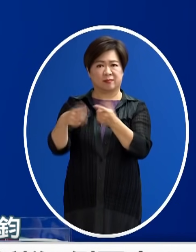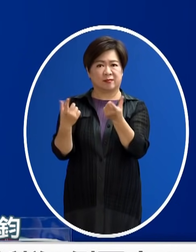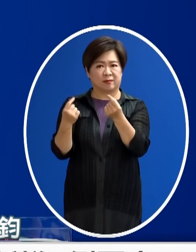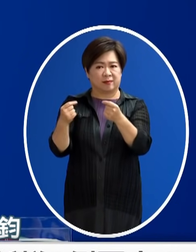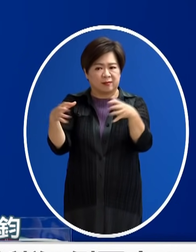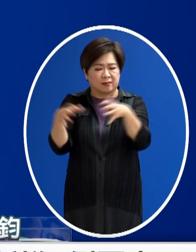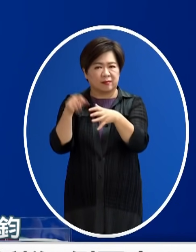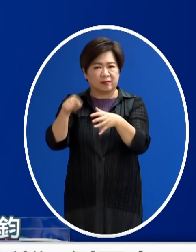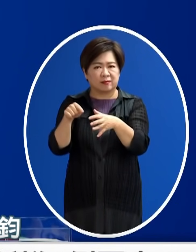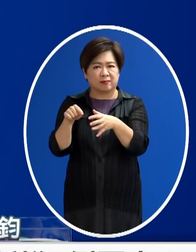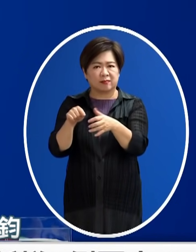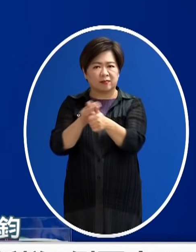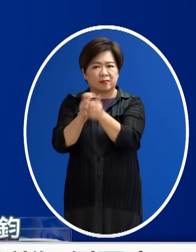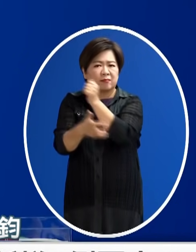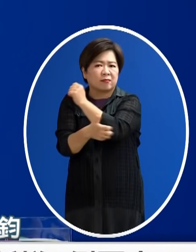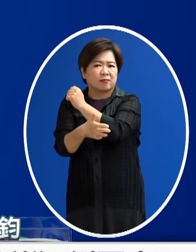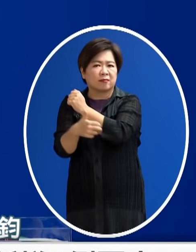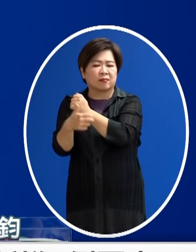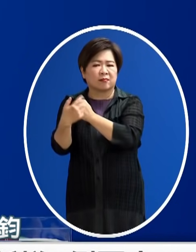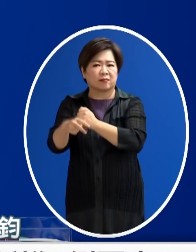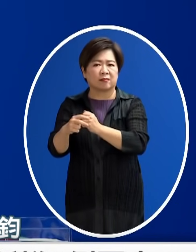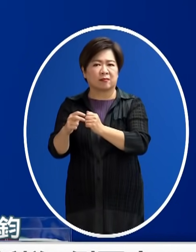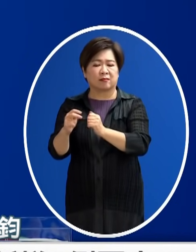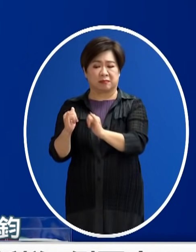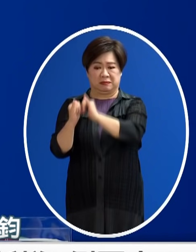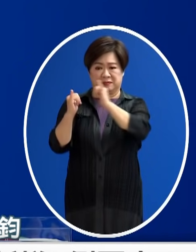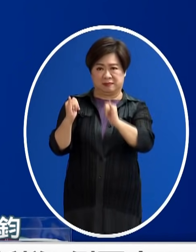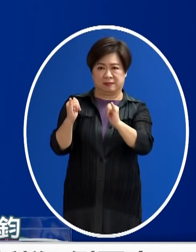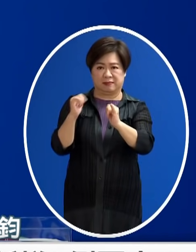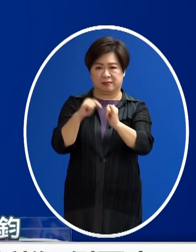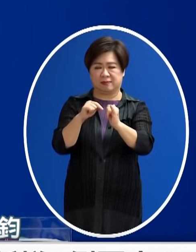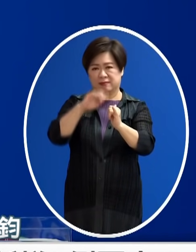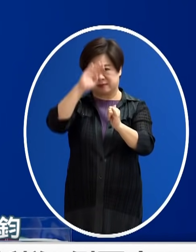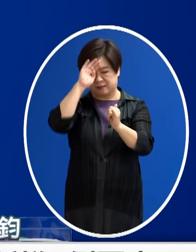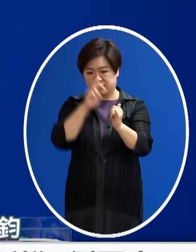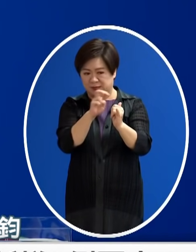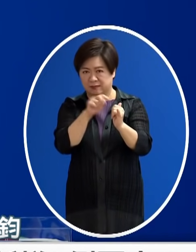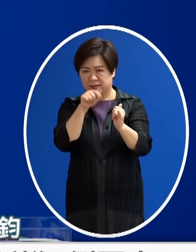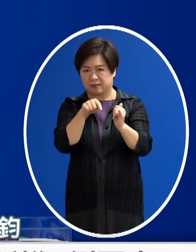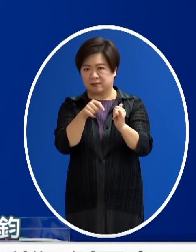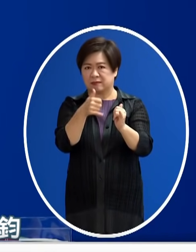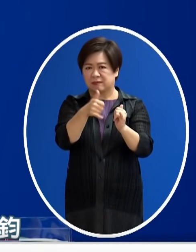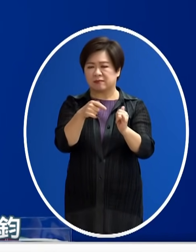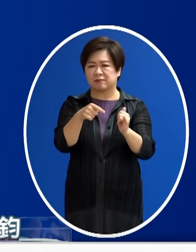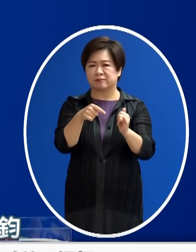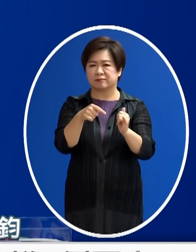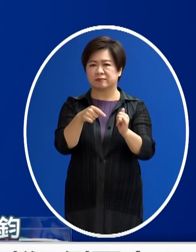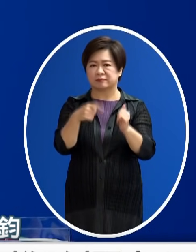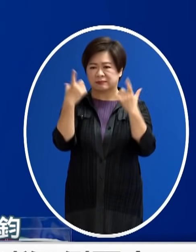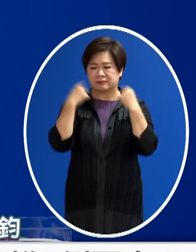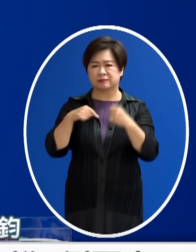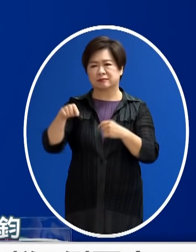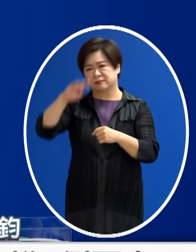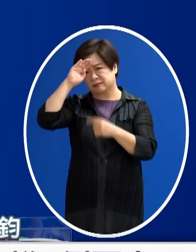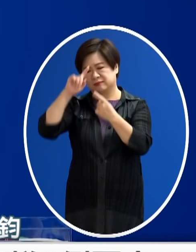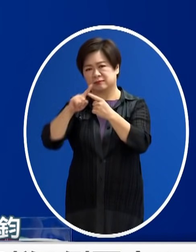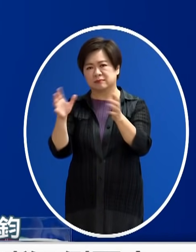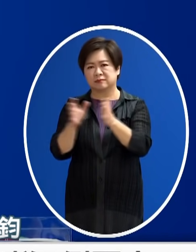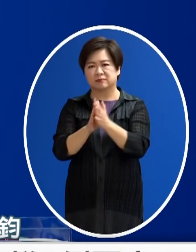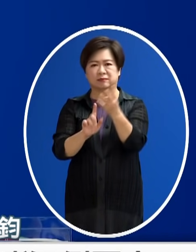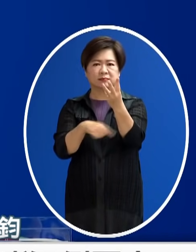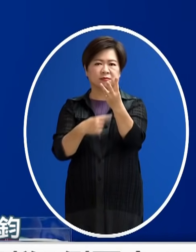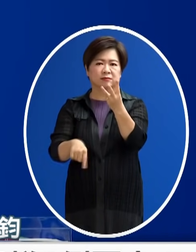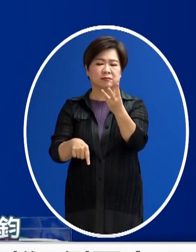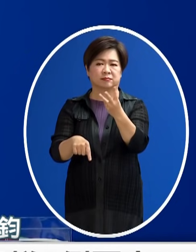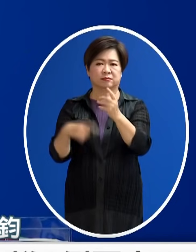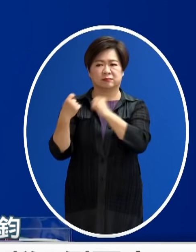的看护以及他隔床临床的这个陪病者总共加上这位原来的病患有3位陆续在这